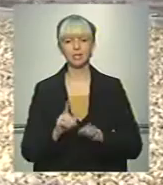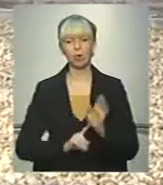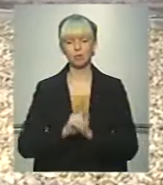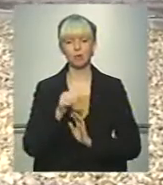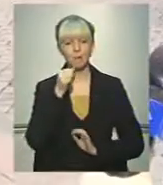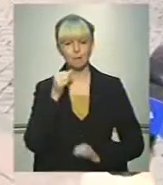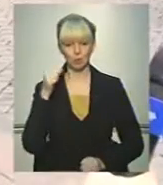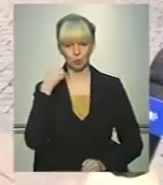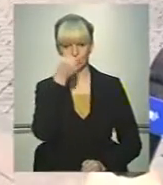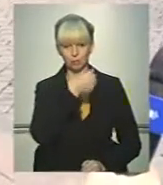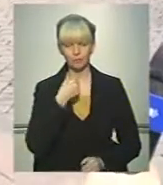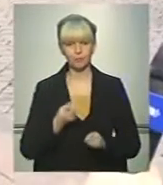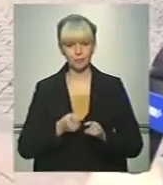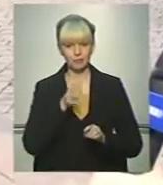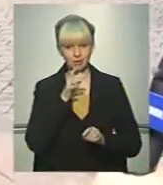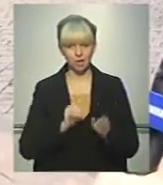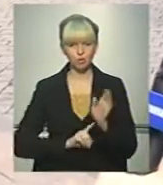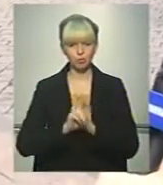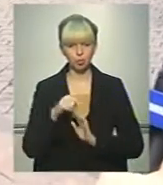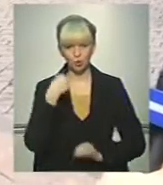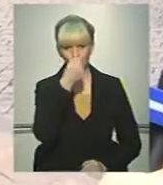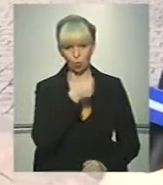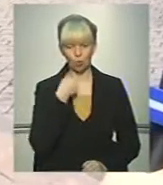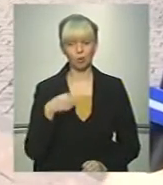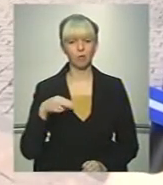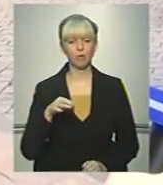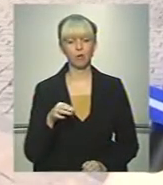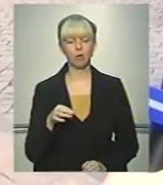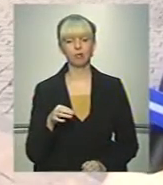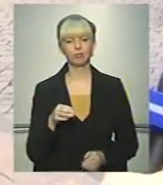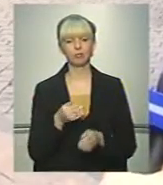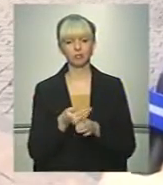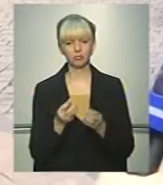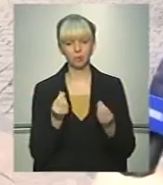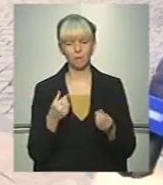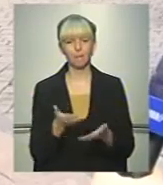минулими роками. За цей час, початку року, в